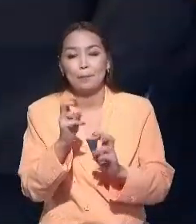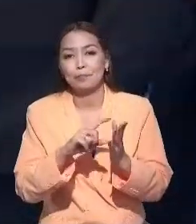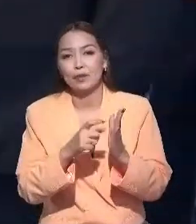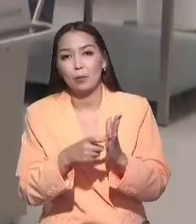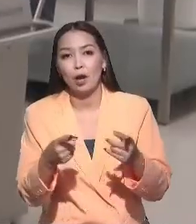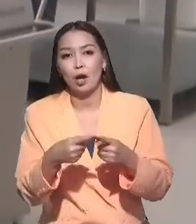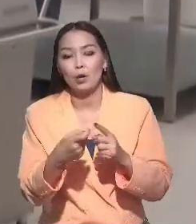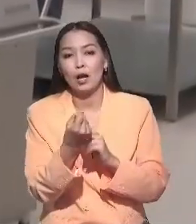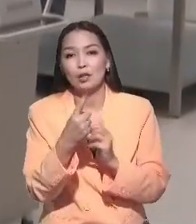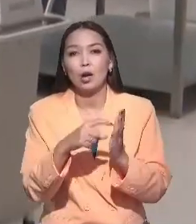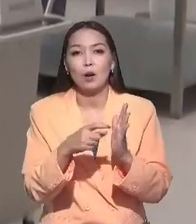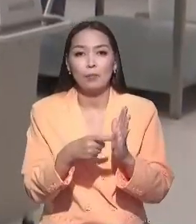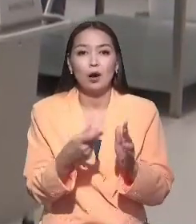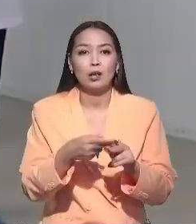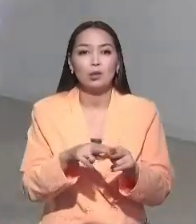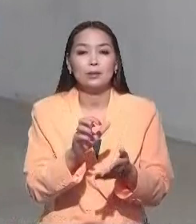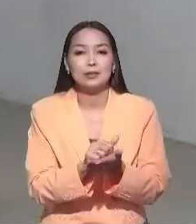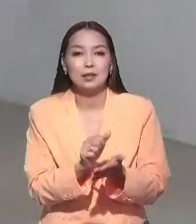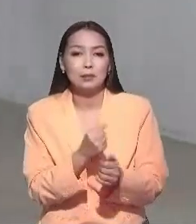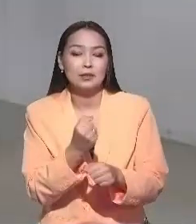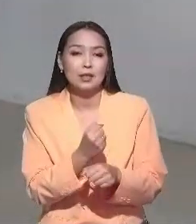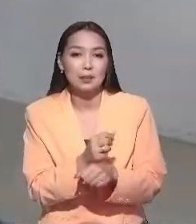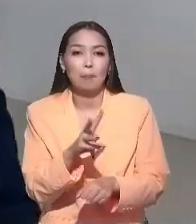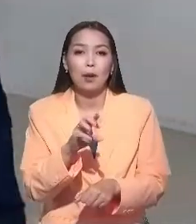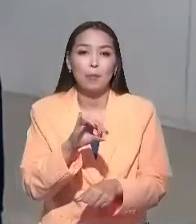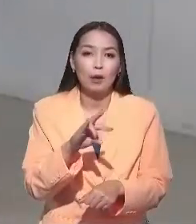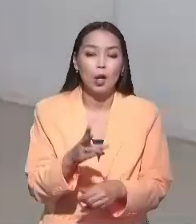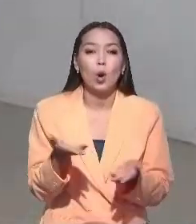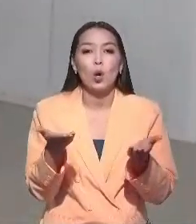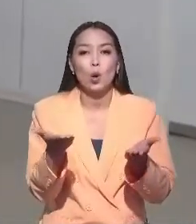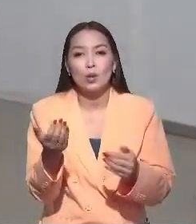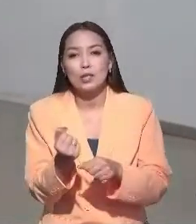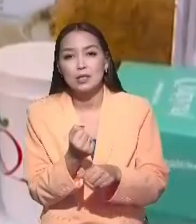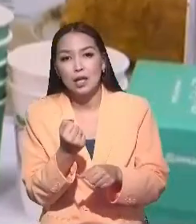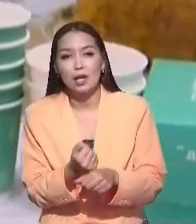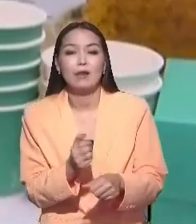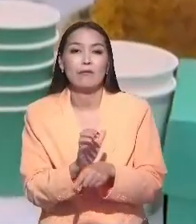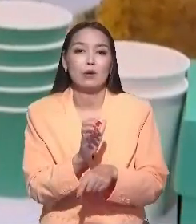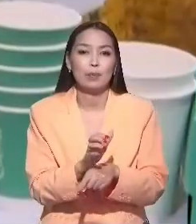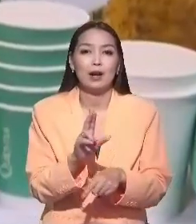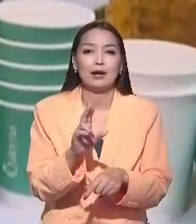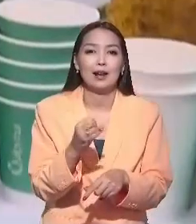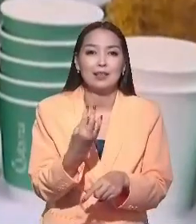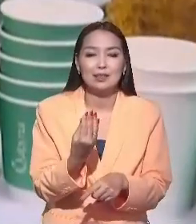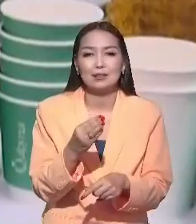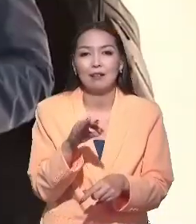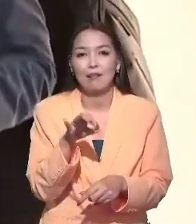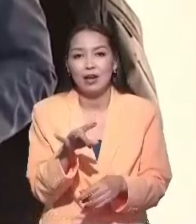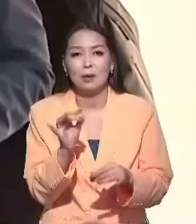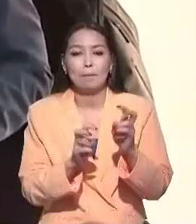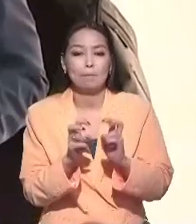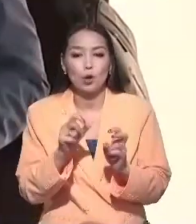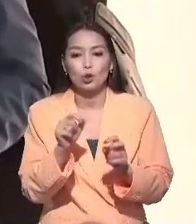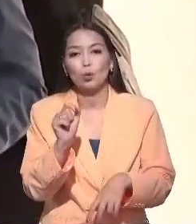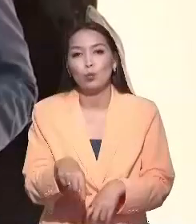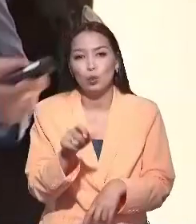помещения арендуют 11 компаний, которые занимаются изготовлением мебели, кондитерских изделий, выпуском канцелярских товаров и